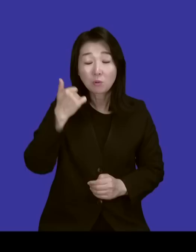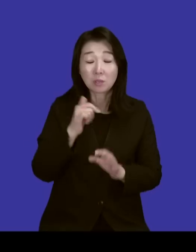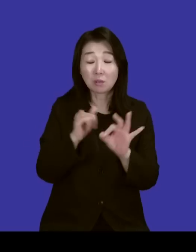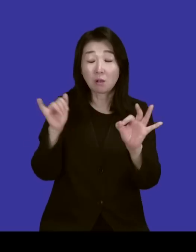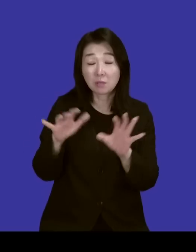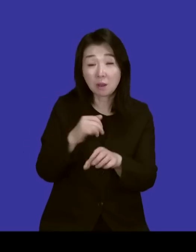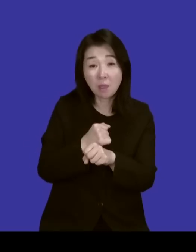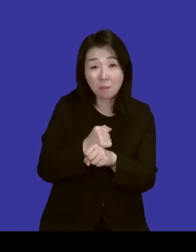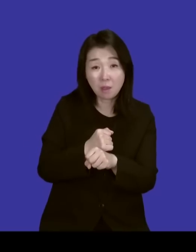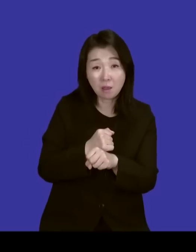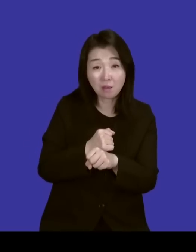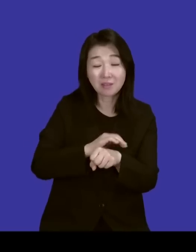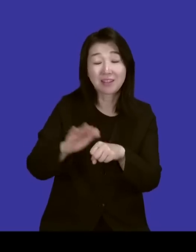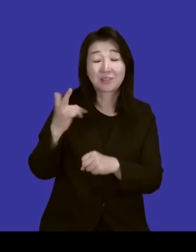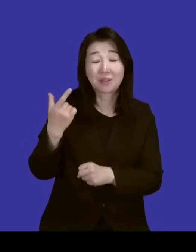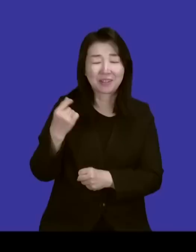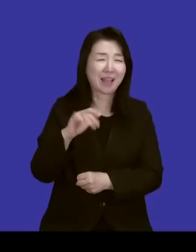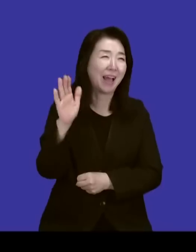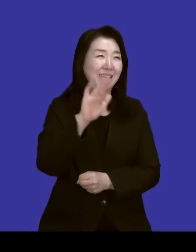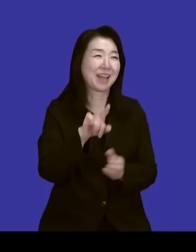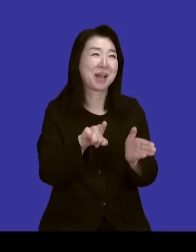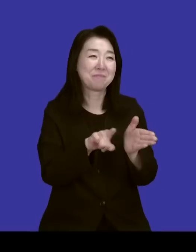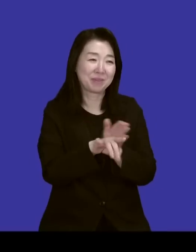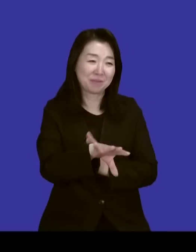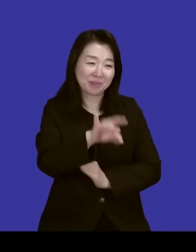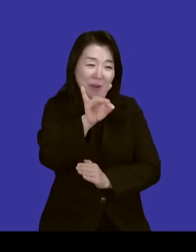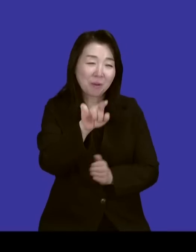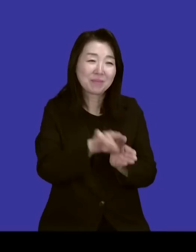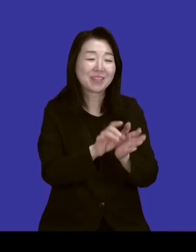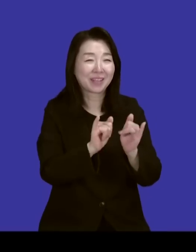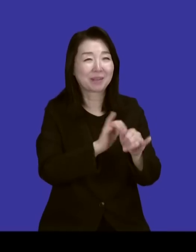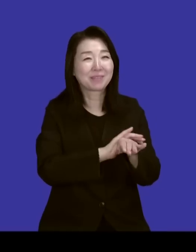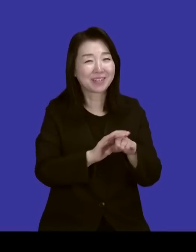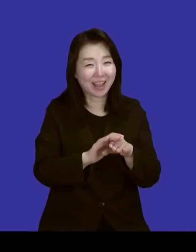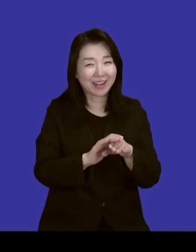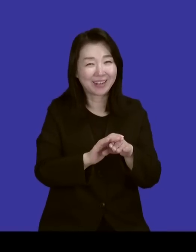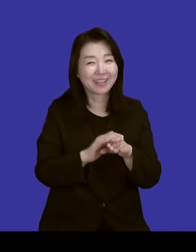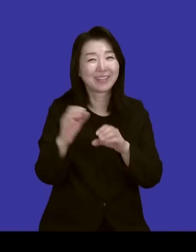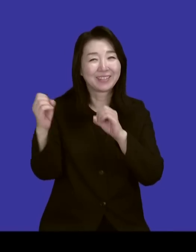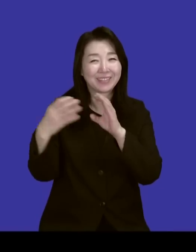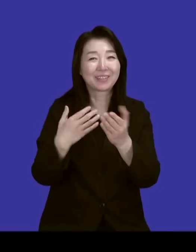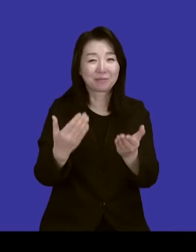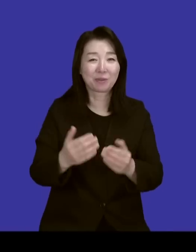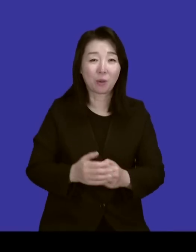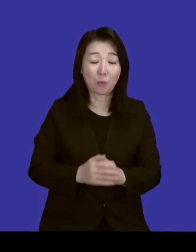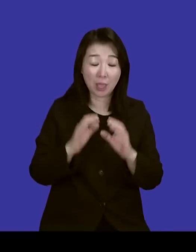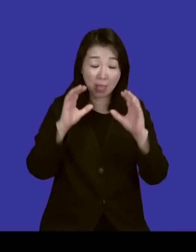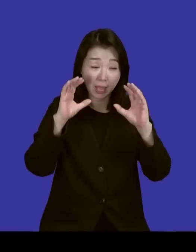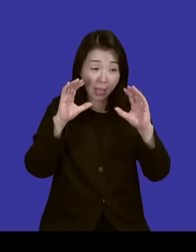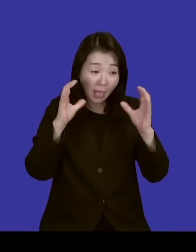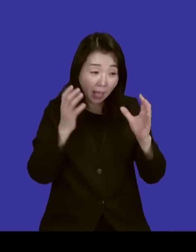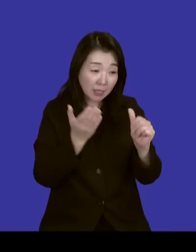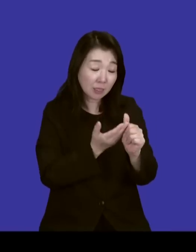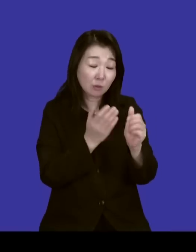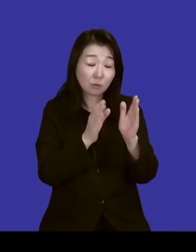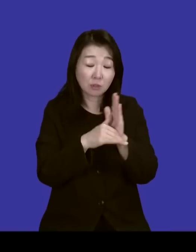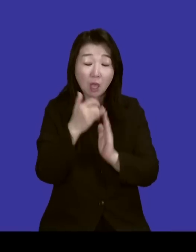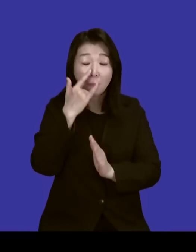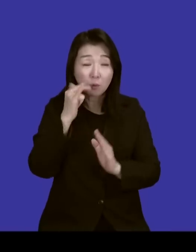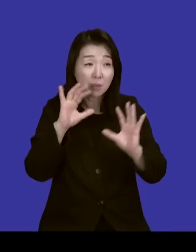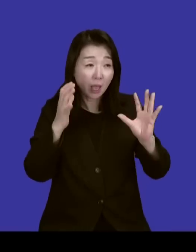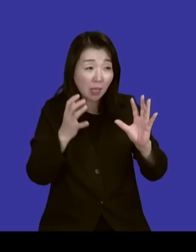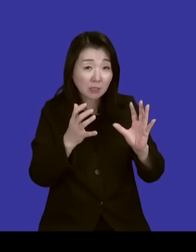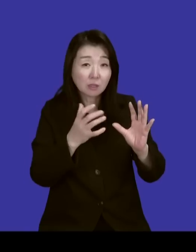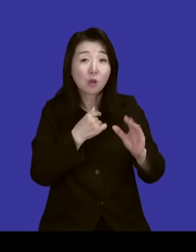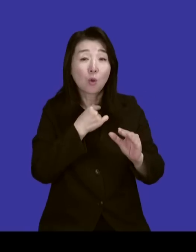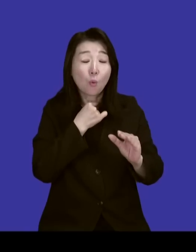않아요. 초신자 기도 더 잘 들어주죠. 왜냐하면 자 우리가 어린 아이들 키울 때 예. 부모가 아이들의 요구를 제일 많이 들어줄